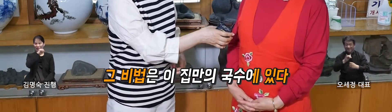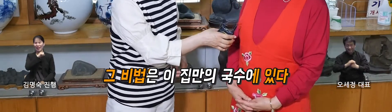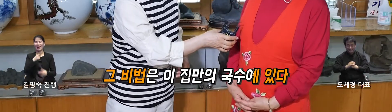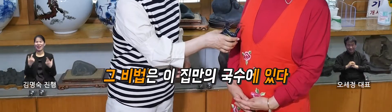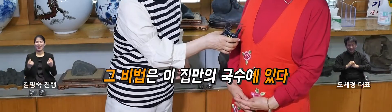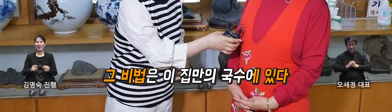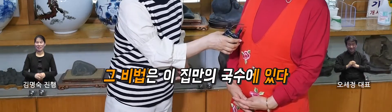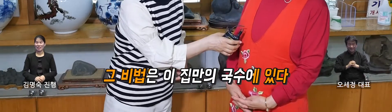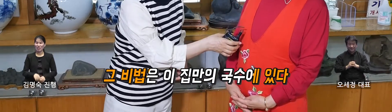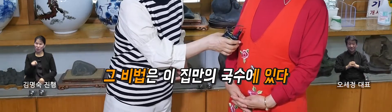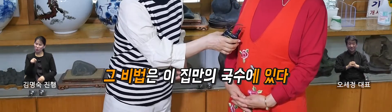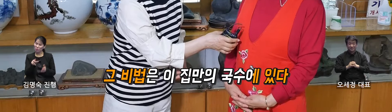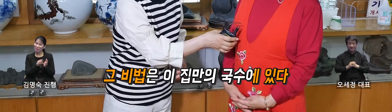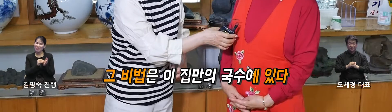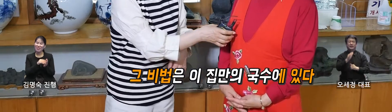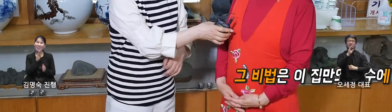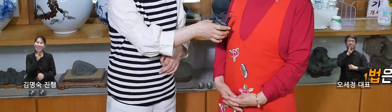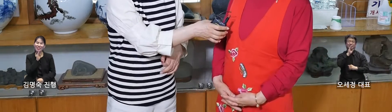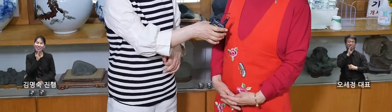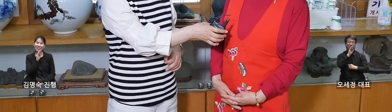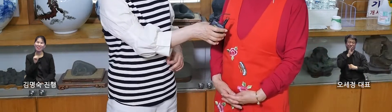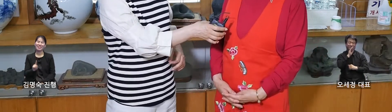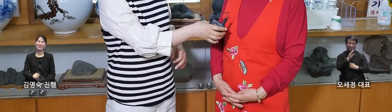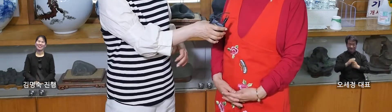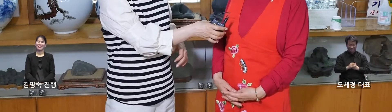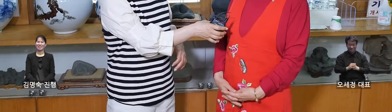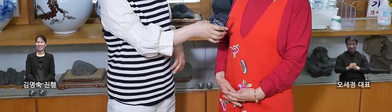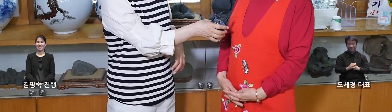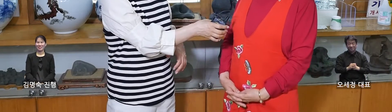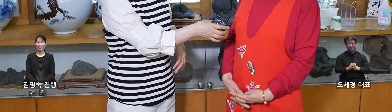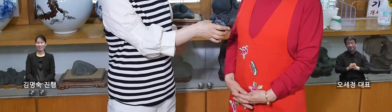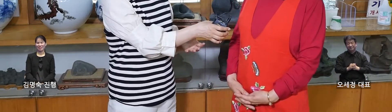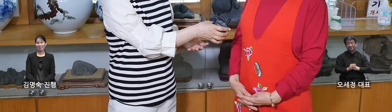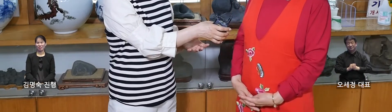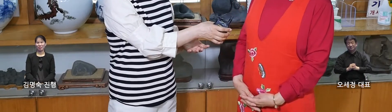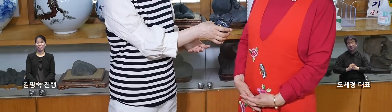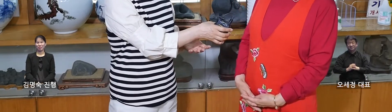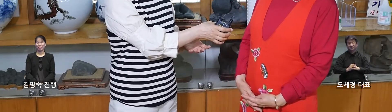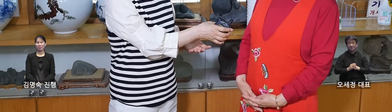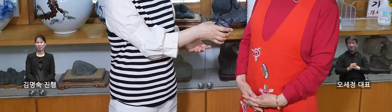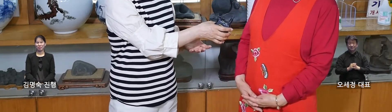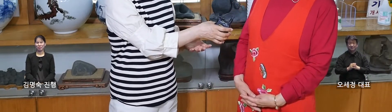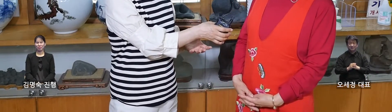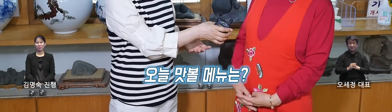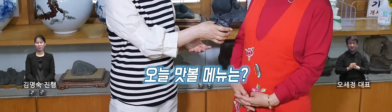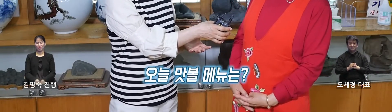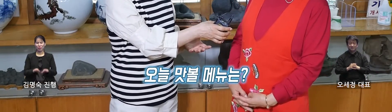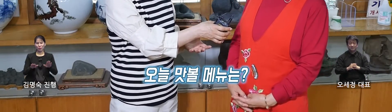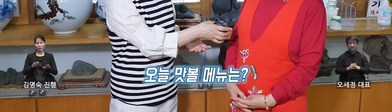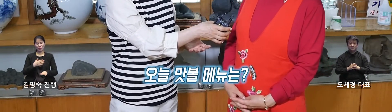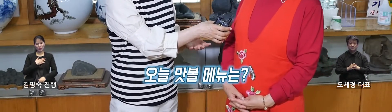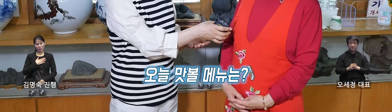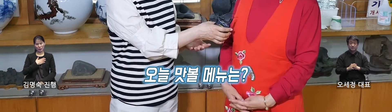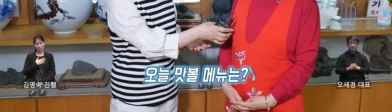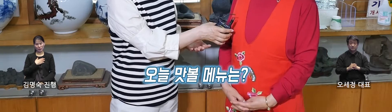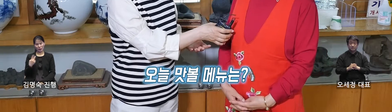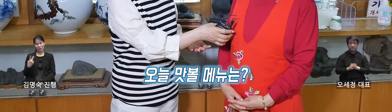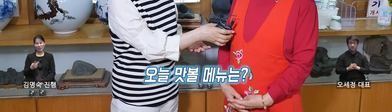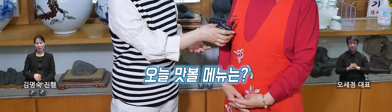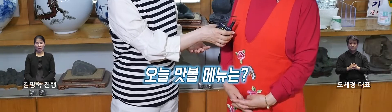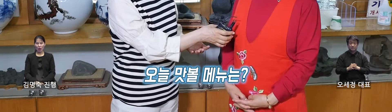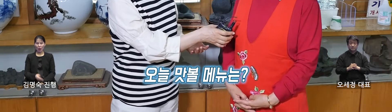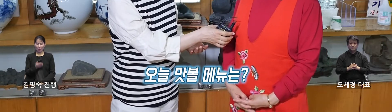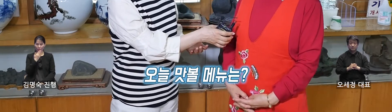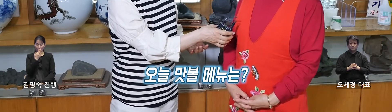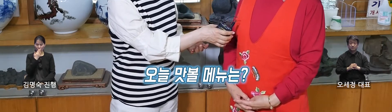이건 또 비밀인가요? 그렇죠. 자, 그리고 이제 그러면은 이제 오늘 저희들이 네. 맛을